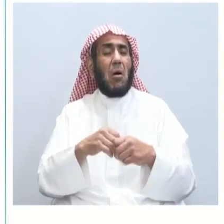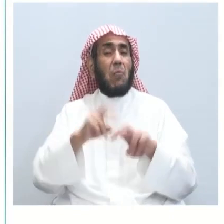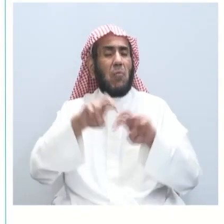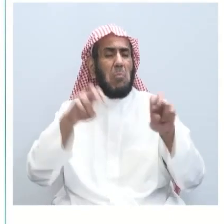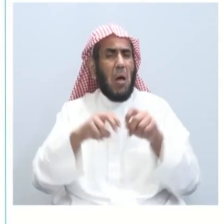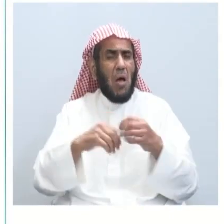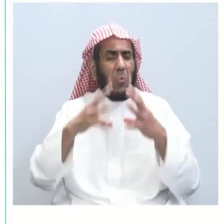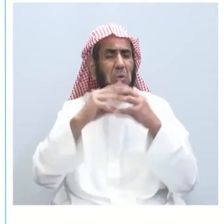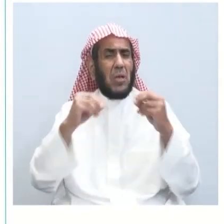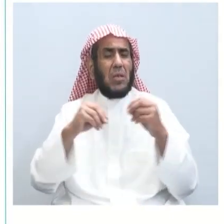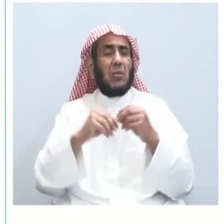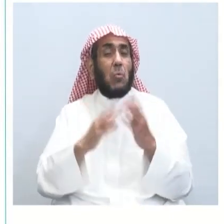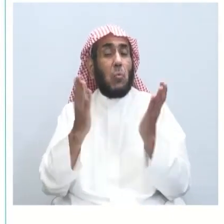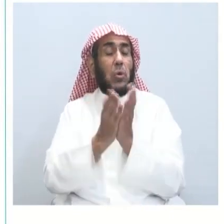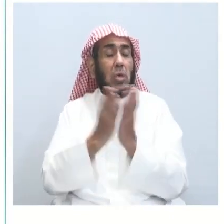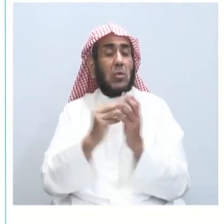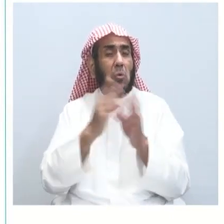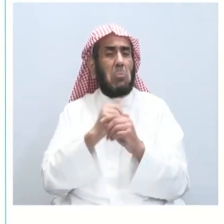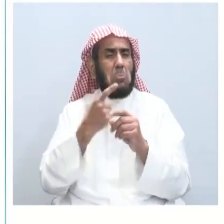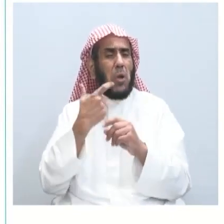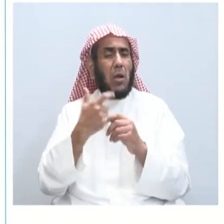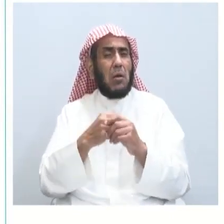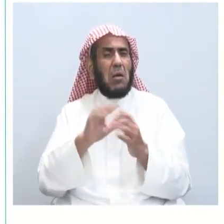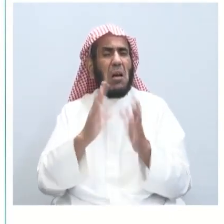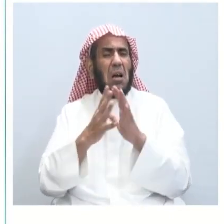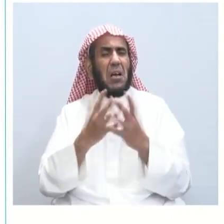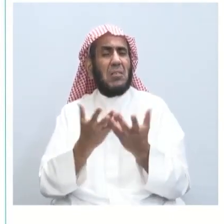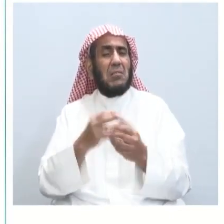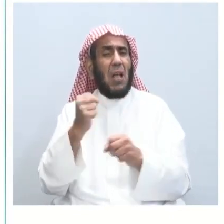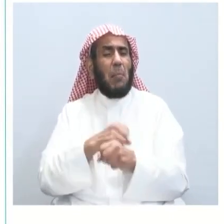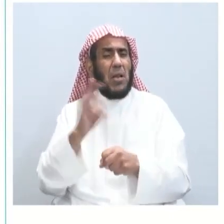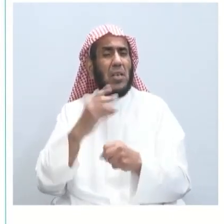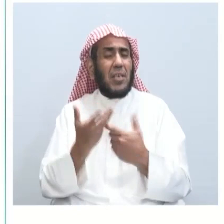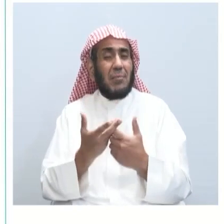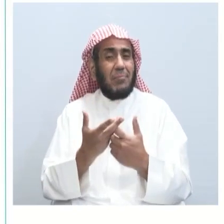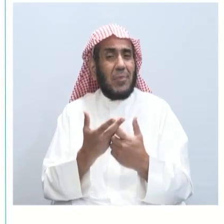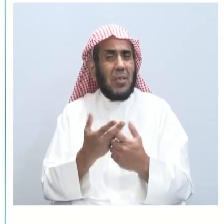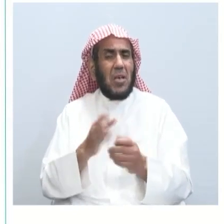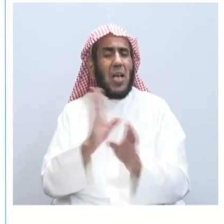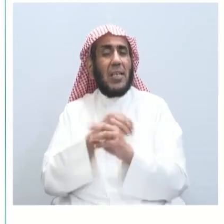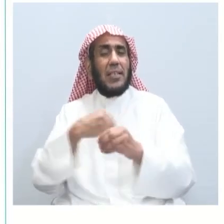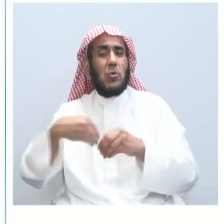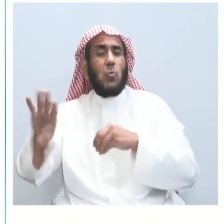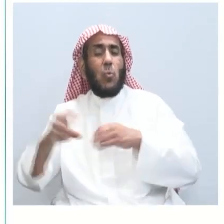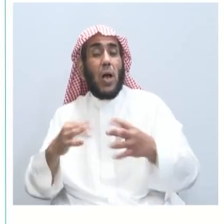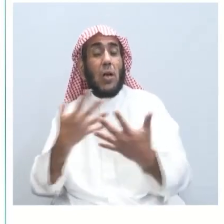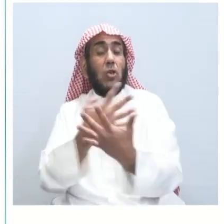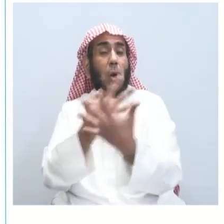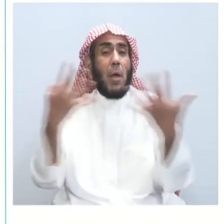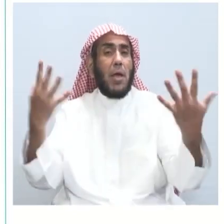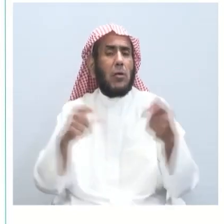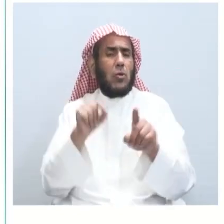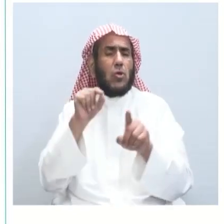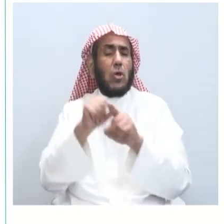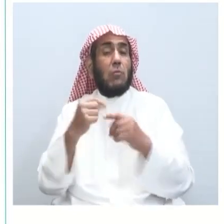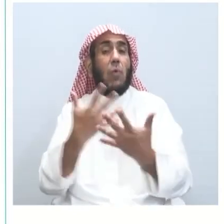والتحليل ودراسه السوق بعنايه قد تلجا الى التسويق الجماهيري وهو ان تستهدف